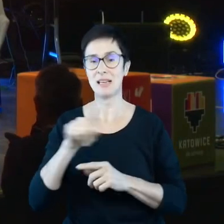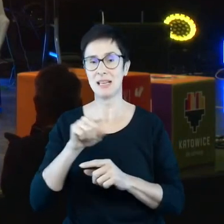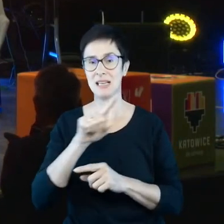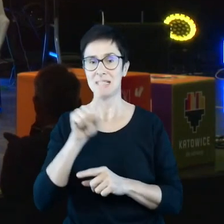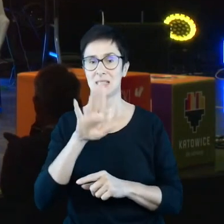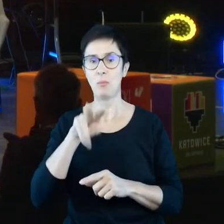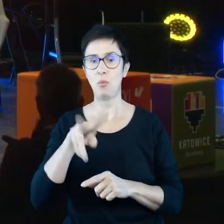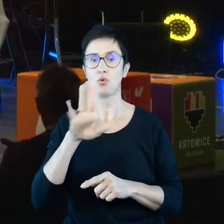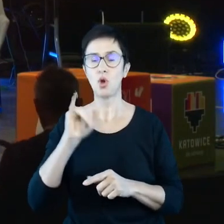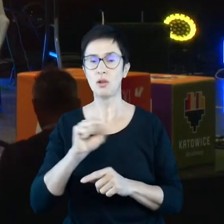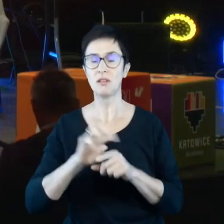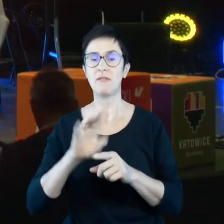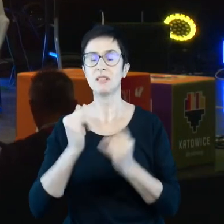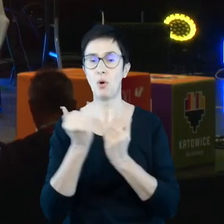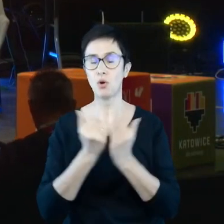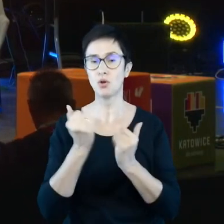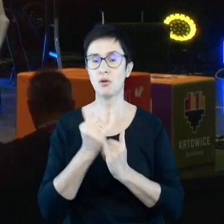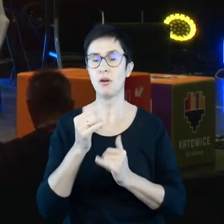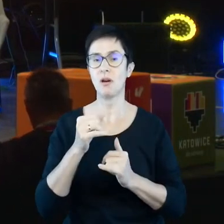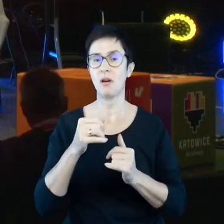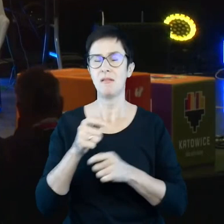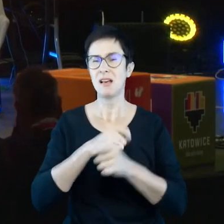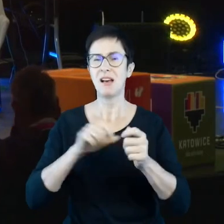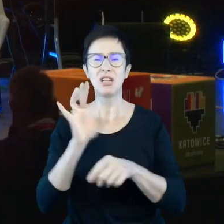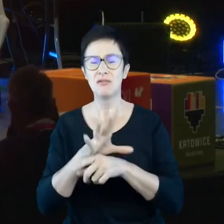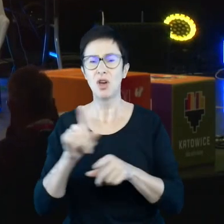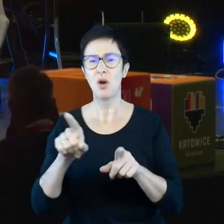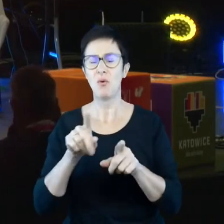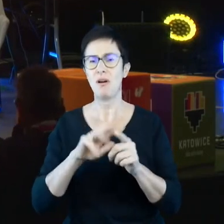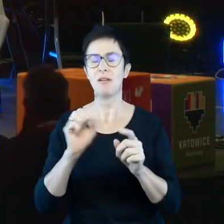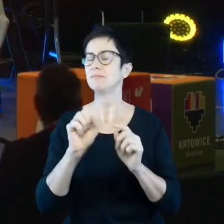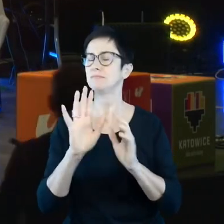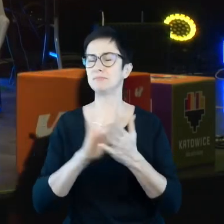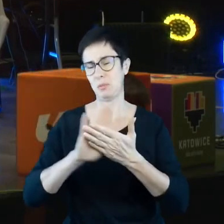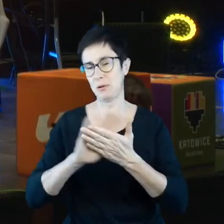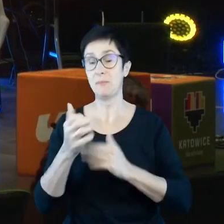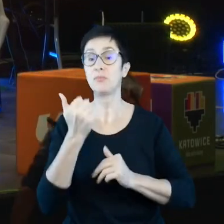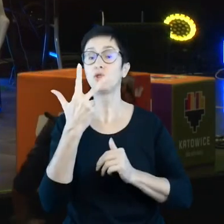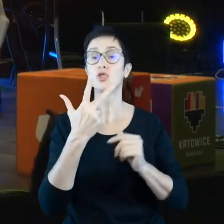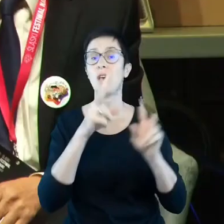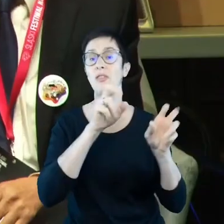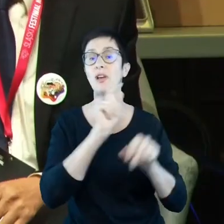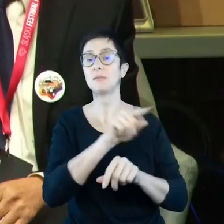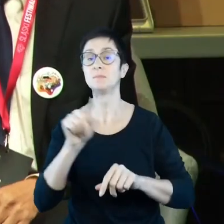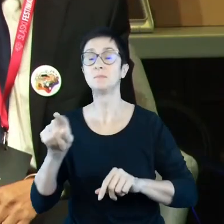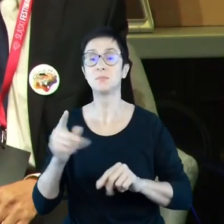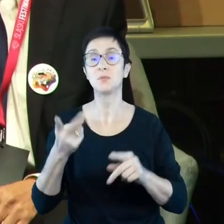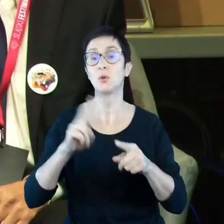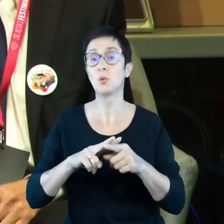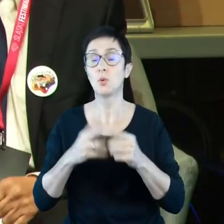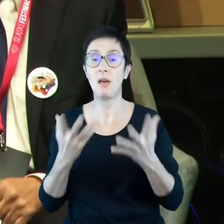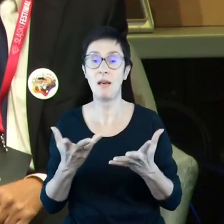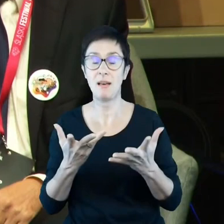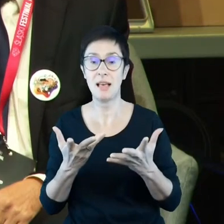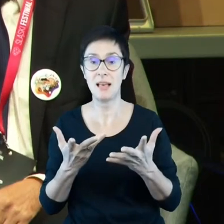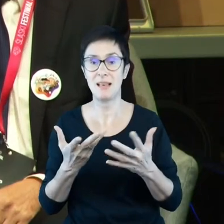krwią, czy chata wuja Toma to jest większy potencjał na operę albo na musical? Ale już znakomite pytanie. Myślę, że każda z tych